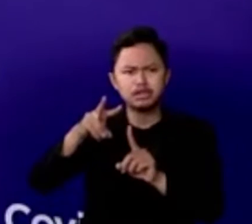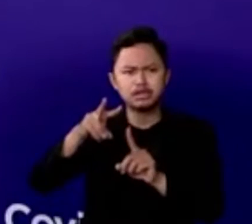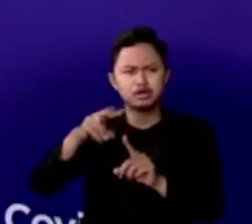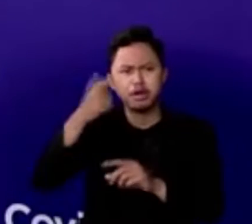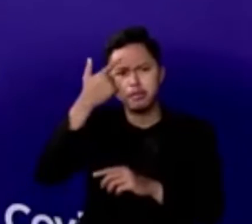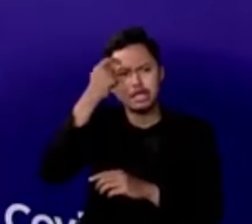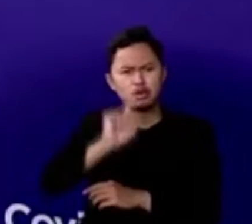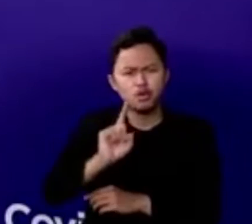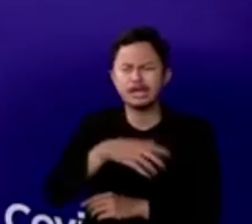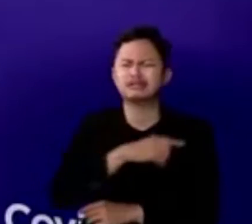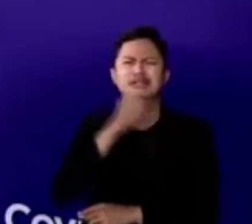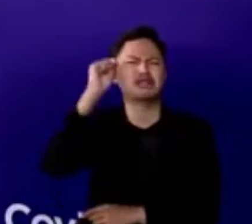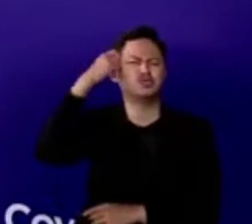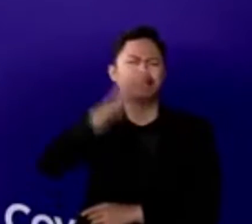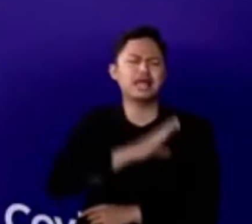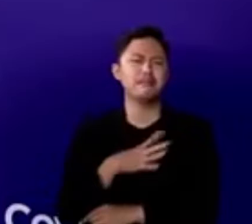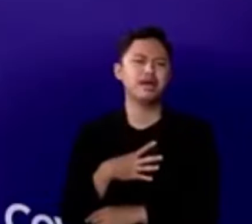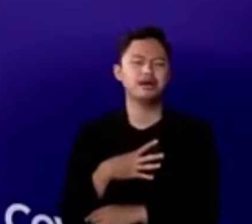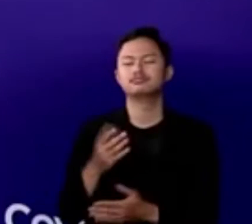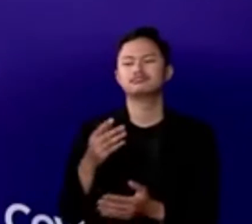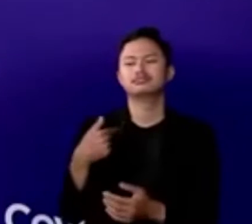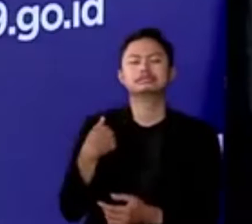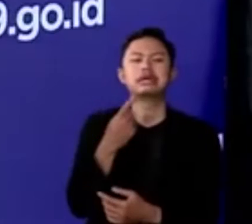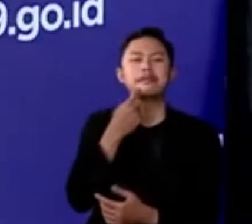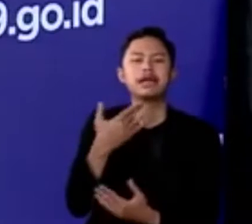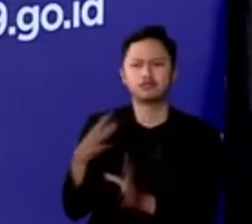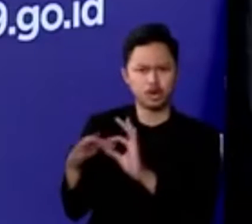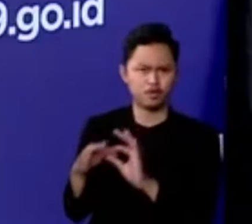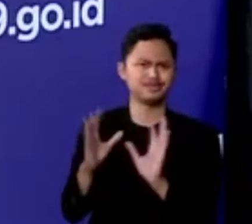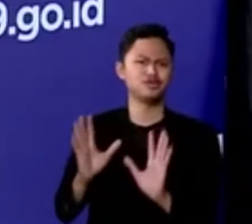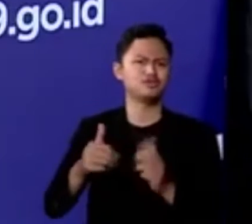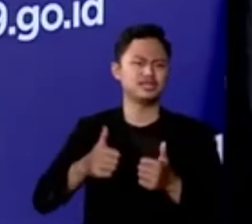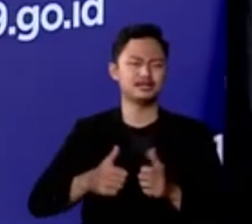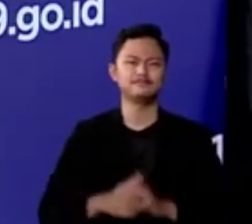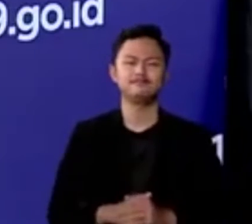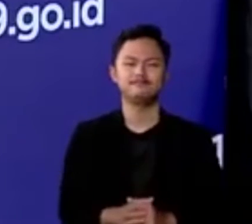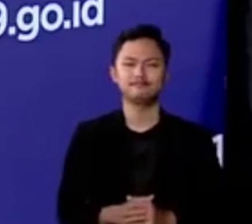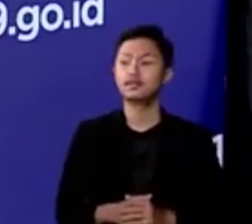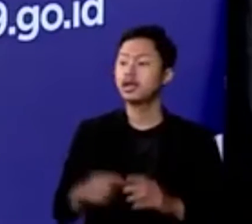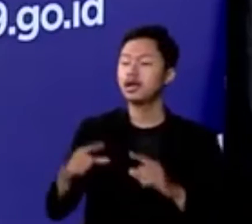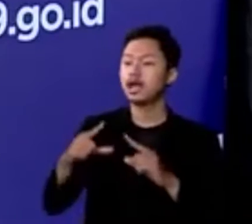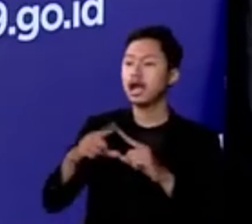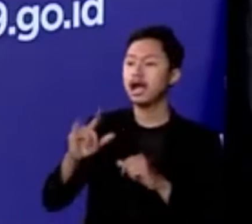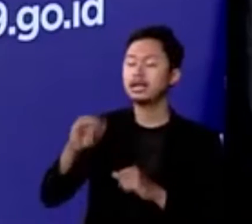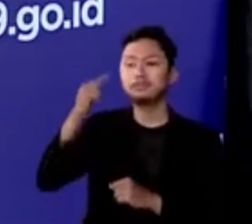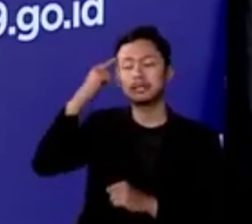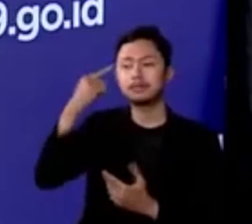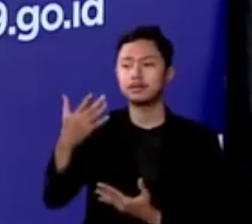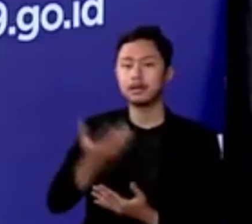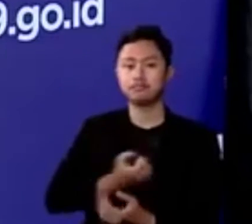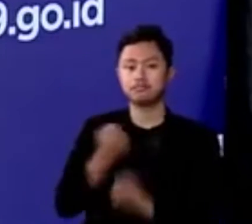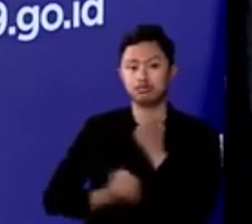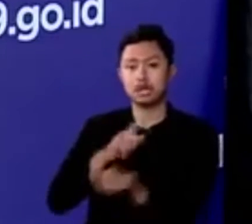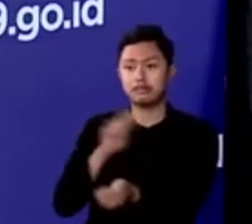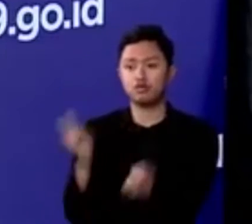mendingan kita kolaborasi misal kayak gitu ini sembahyang positif ya di depan demi di tengah masyarakat komasari ini sempat berpikiran untuk